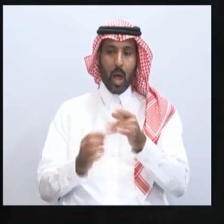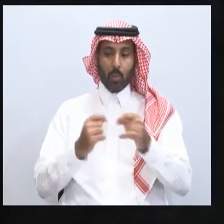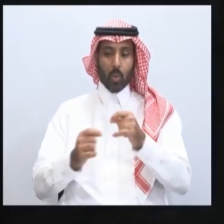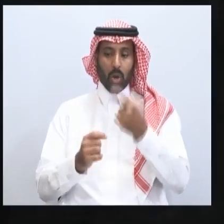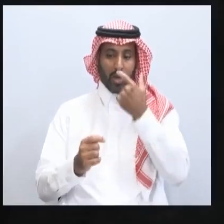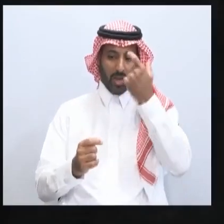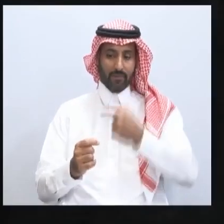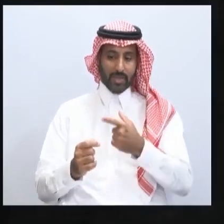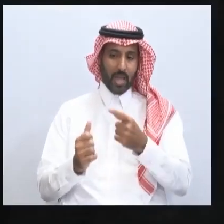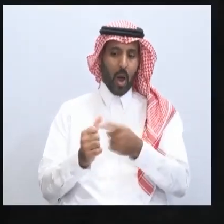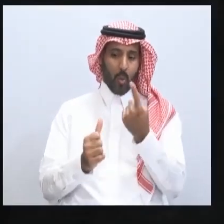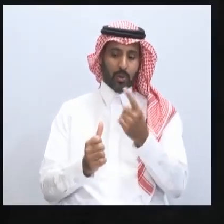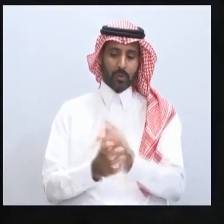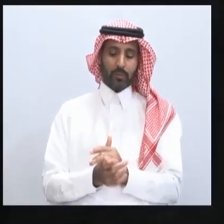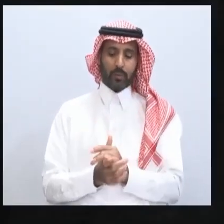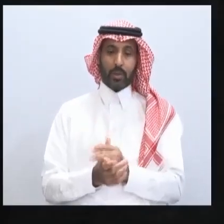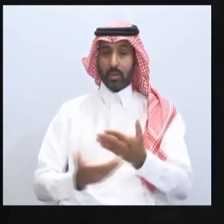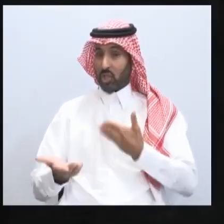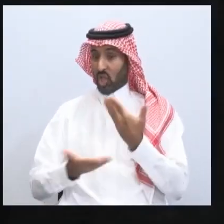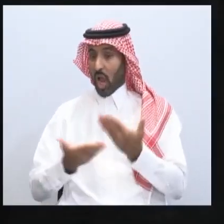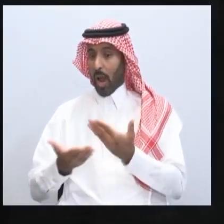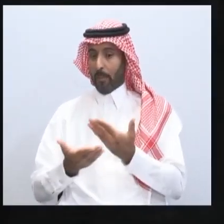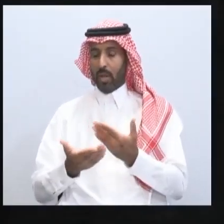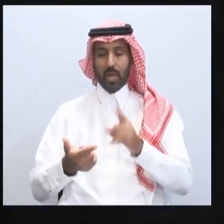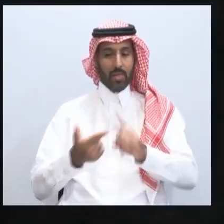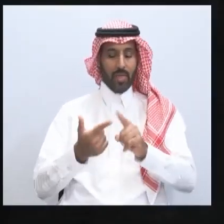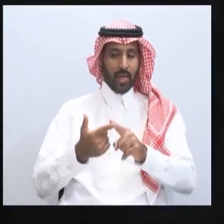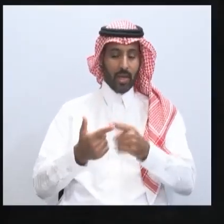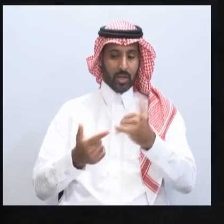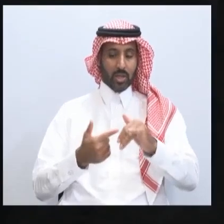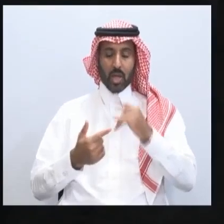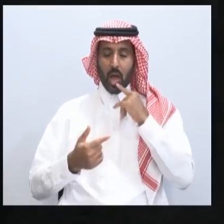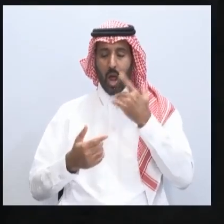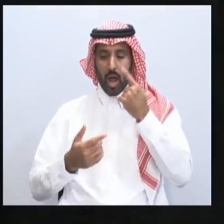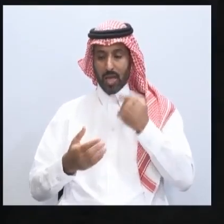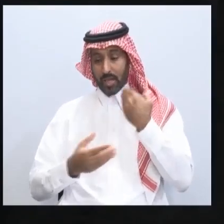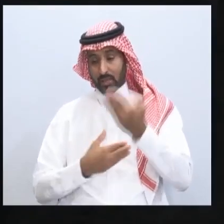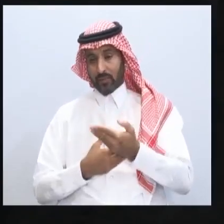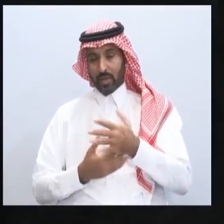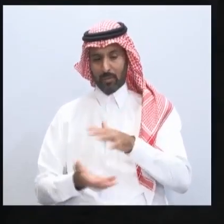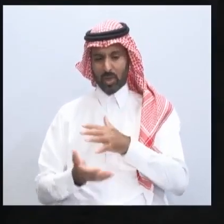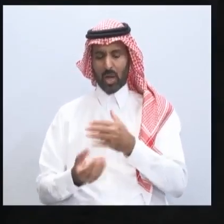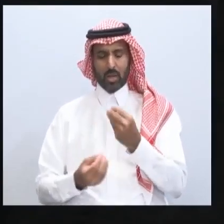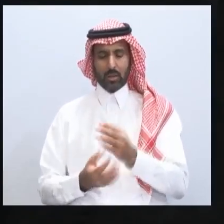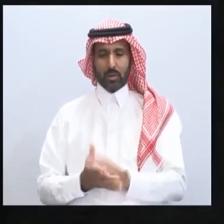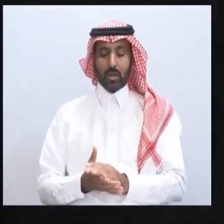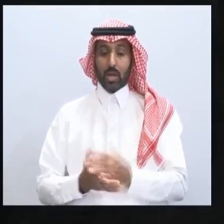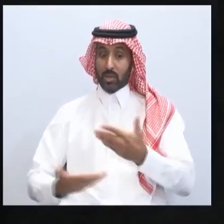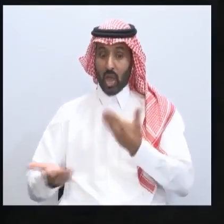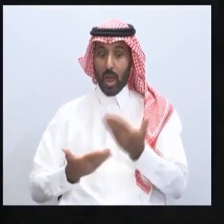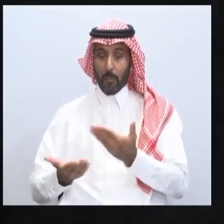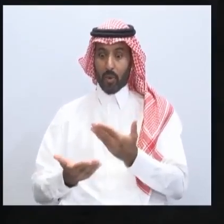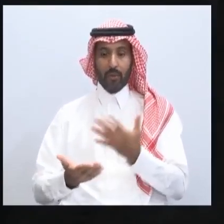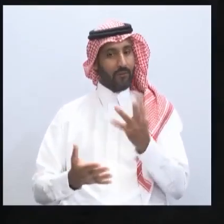البعد الاول التعامل البعد الثاني التكيف يظهر التعامل في